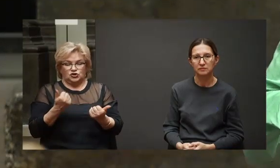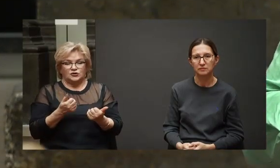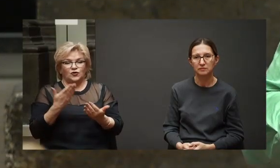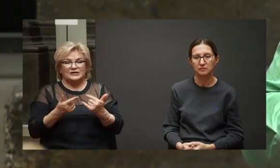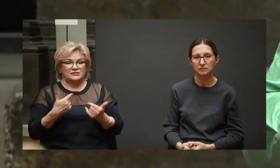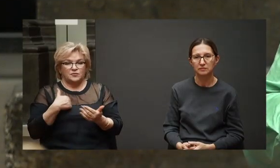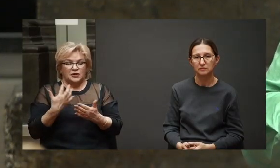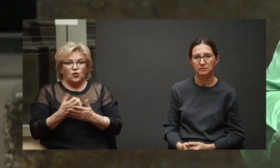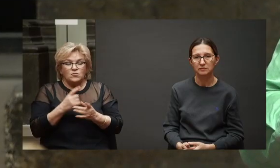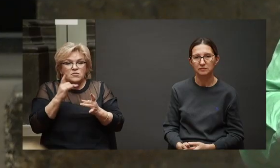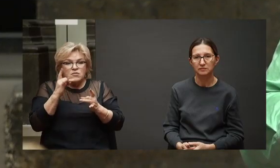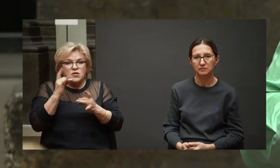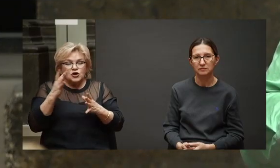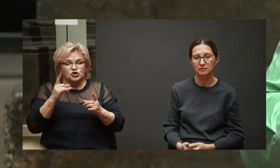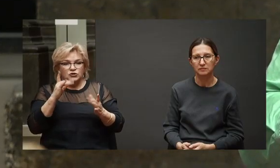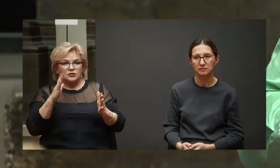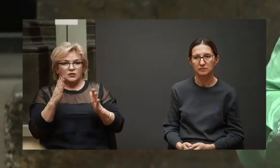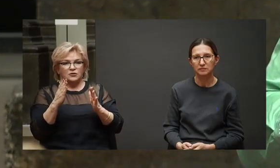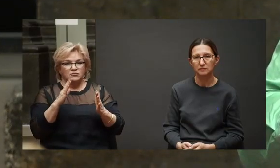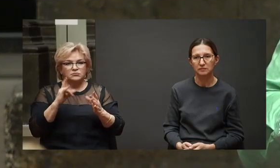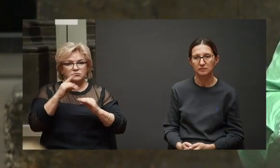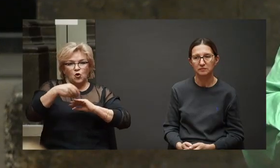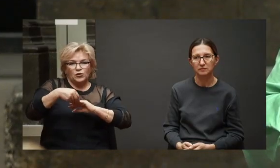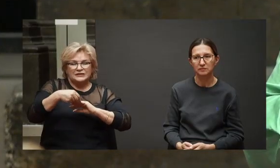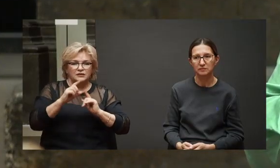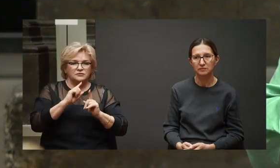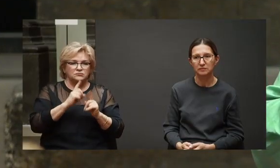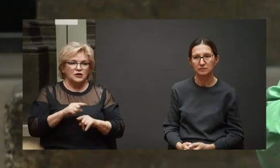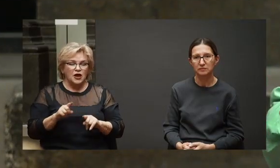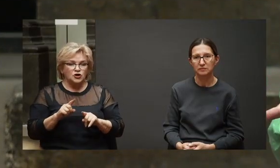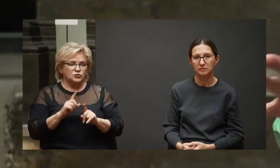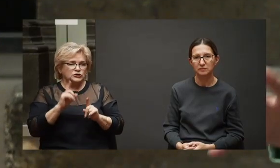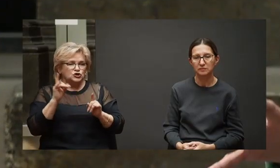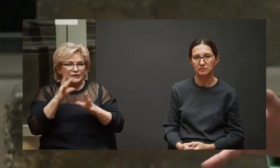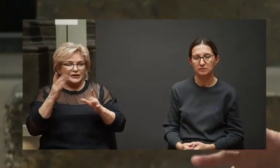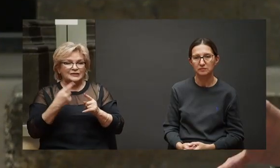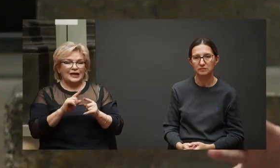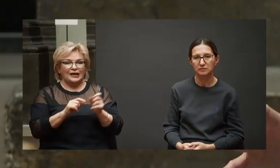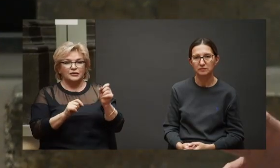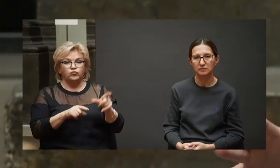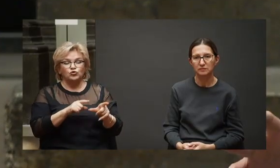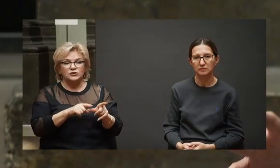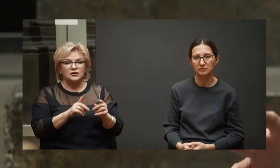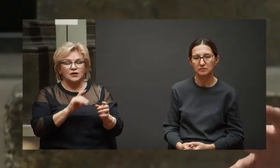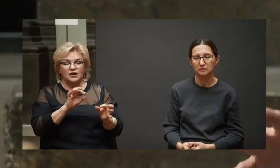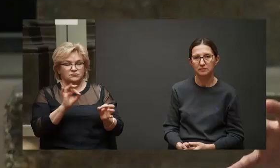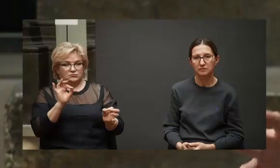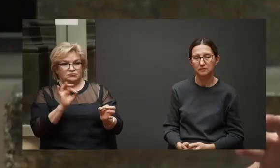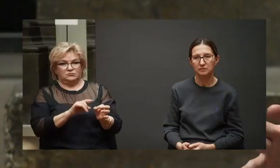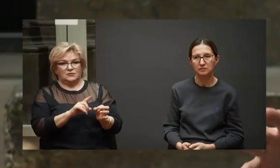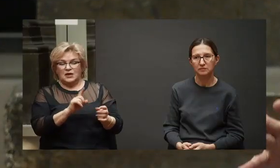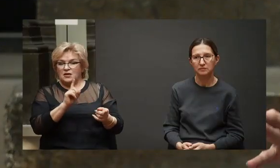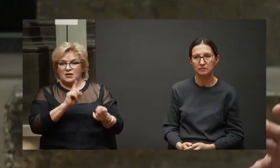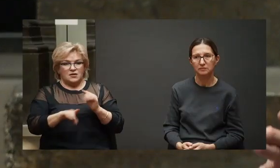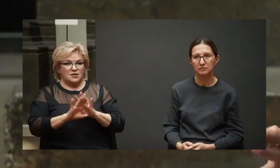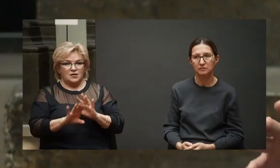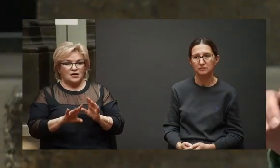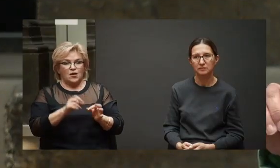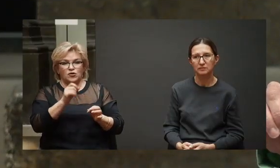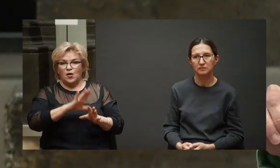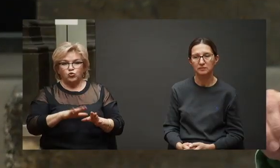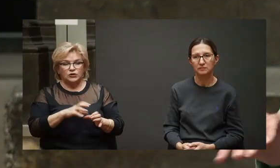мы находим неожиданный ракурс, неожиданный контекст, эта бутылка немедленно перестает быть бутылкой, а